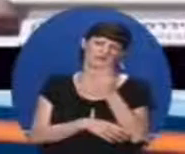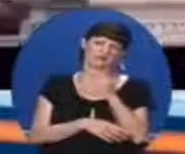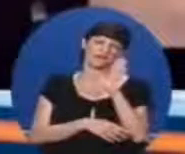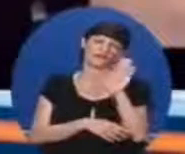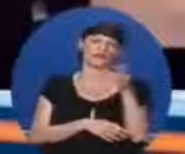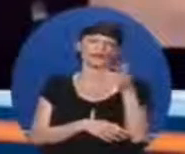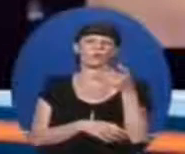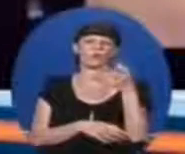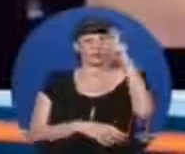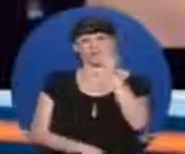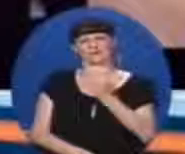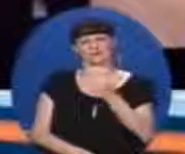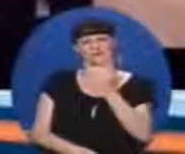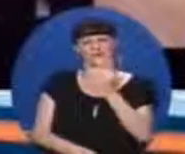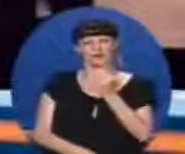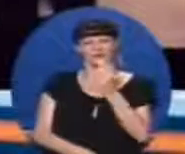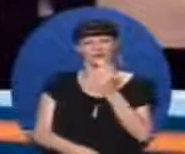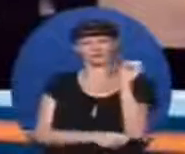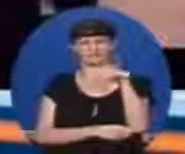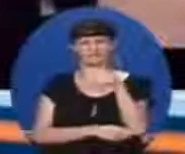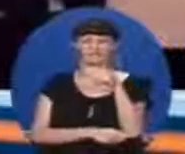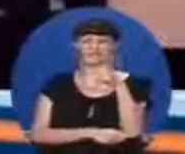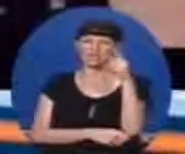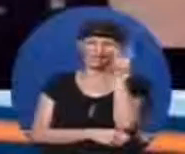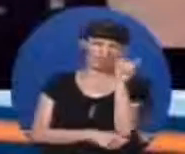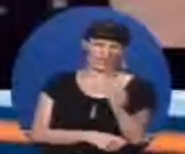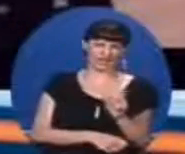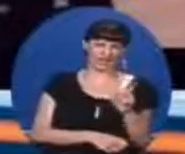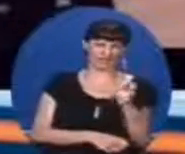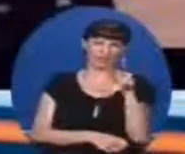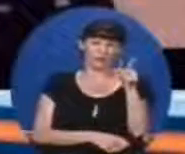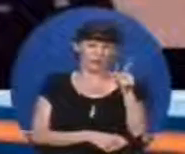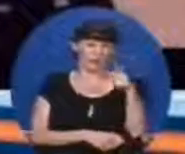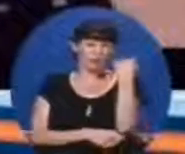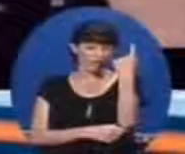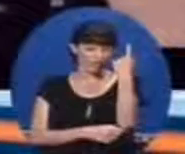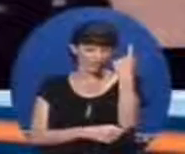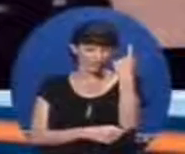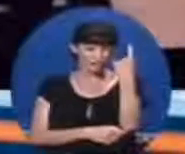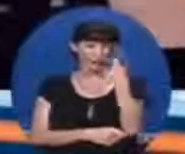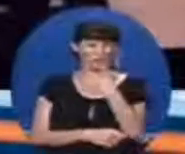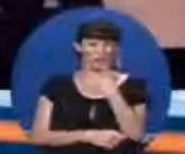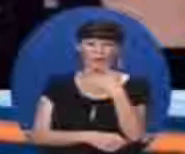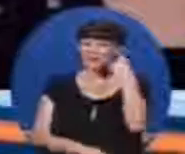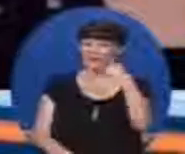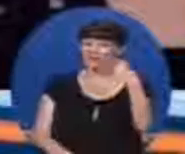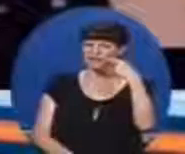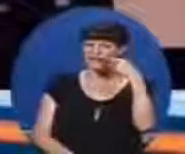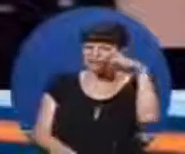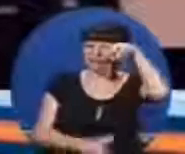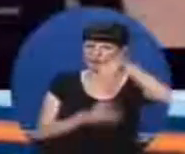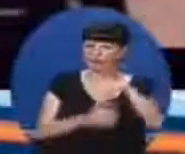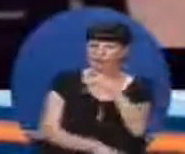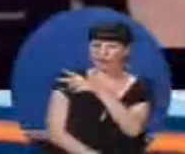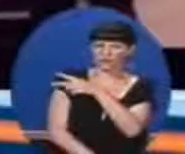אז אם הוא ככה על משטרת ישראל, מה אני, האידיוט צריך להגיד? מה צריך להגיד הבן אדם ברחוב? במדינה שבה